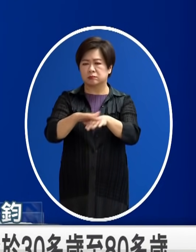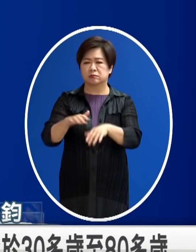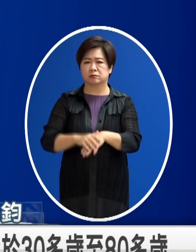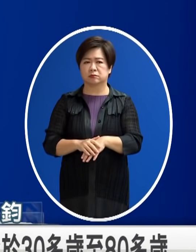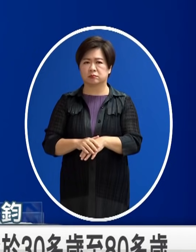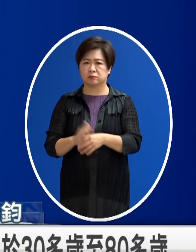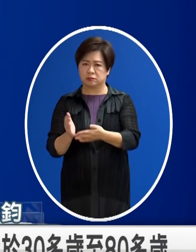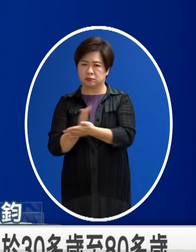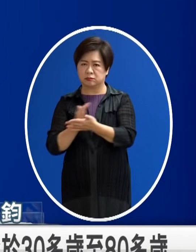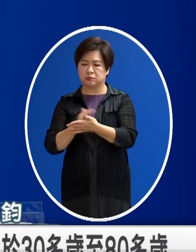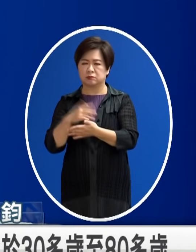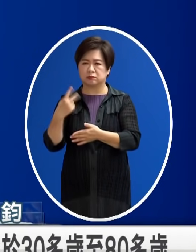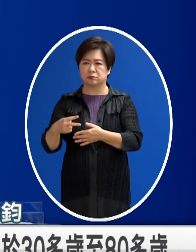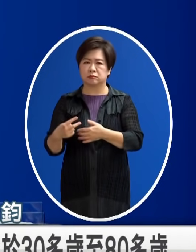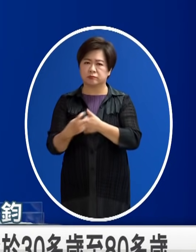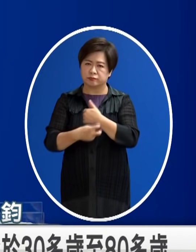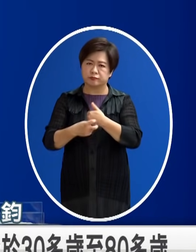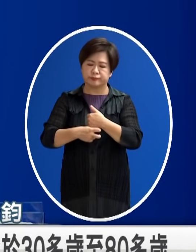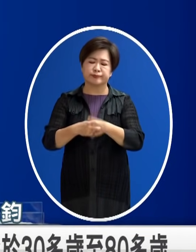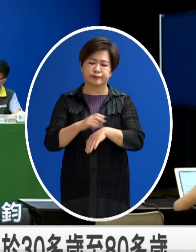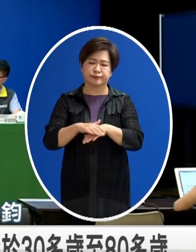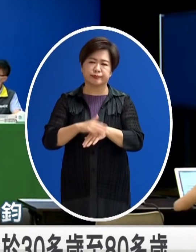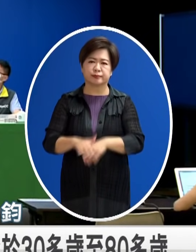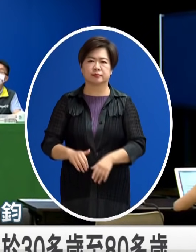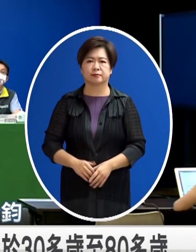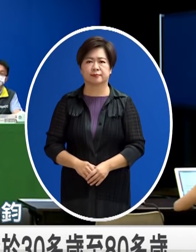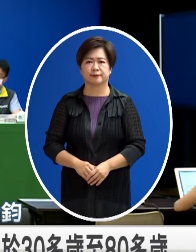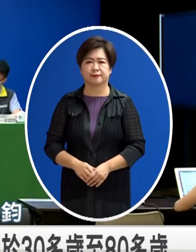我们后续会再做一个检讨哈。